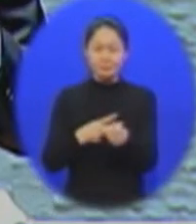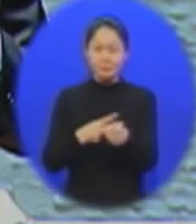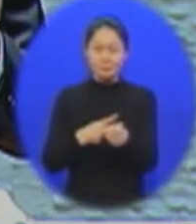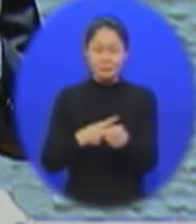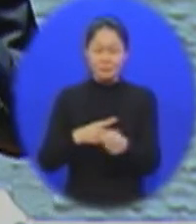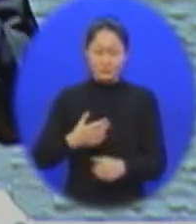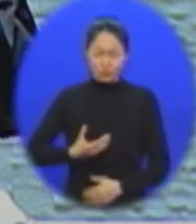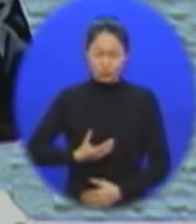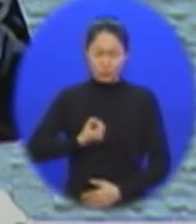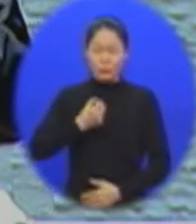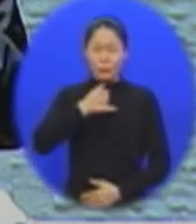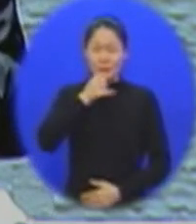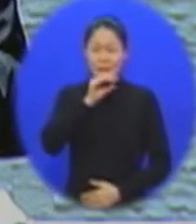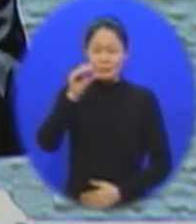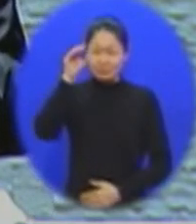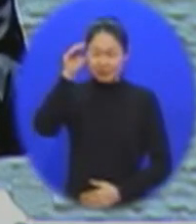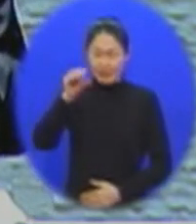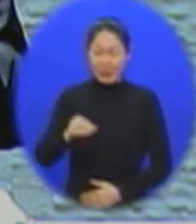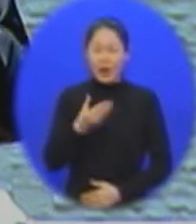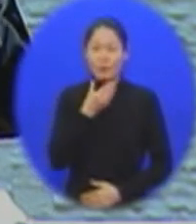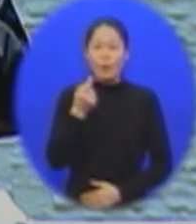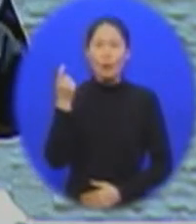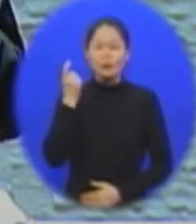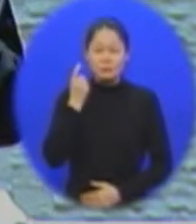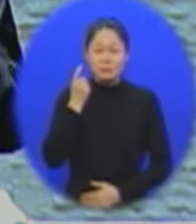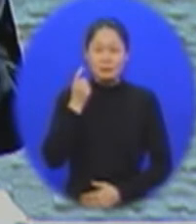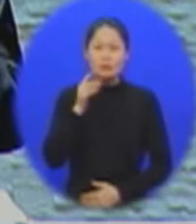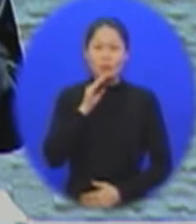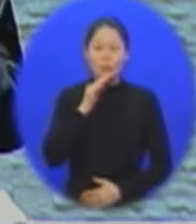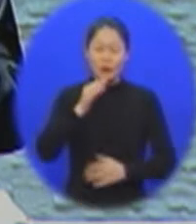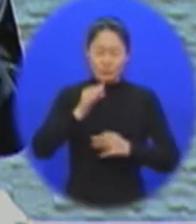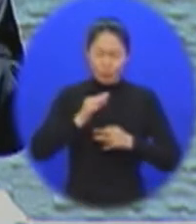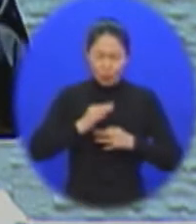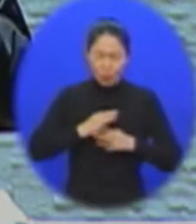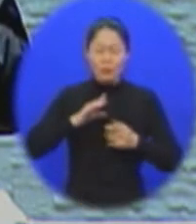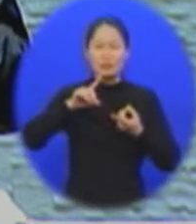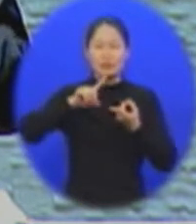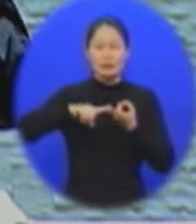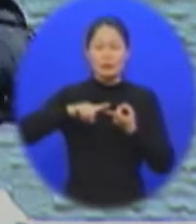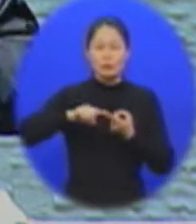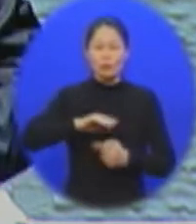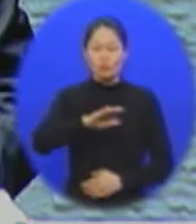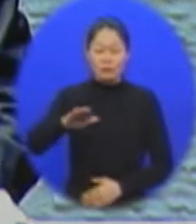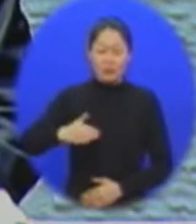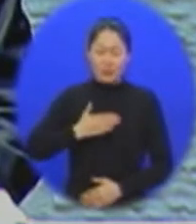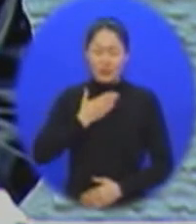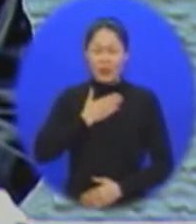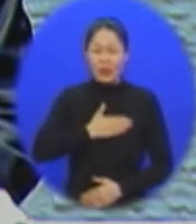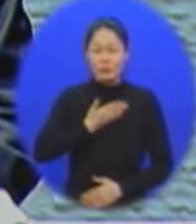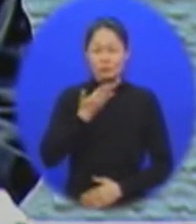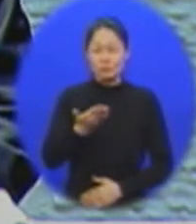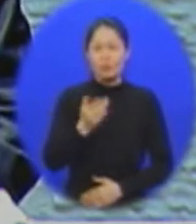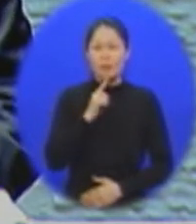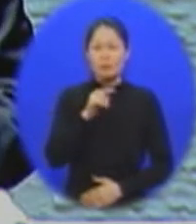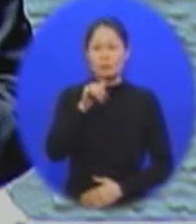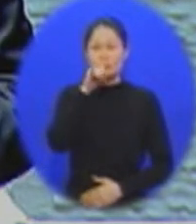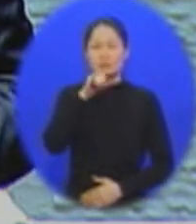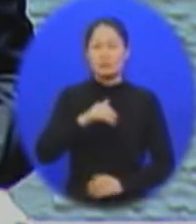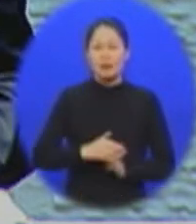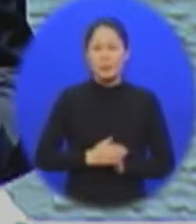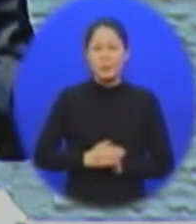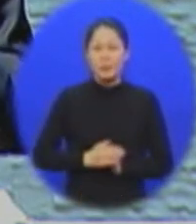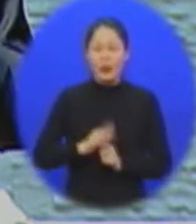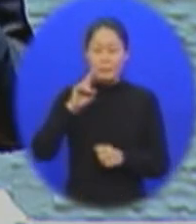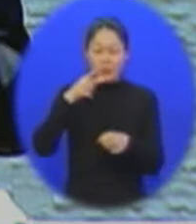누리고 있는 십자가 복음이 얼마나 놀라운 가 하는 것을 우리에게 말씀해 주는 겁니다 사도 바울은